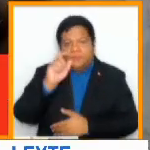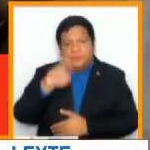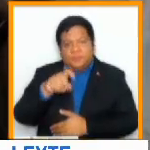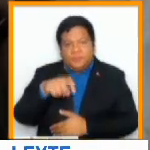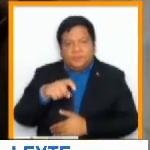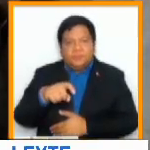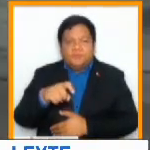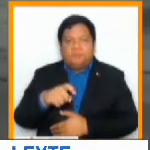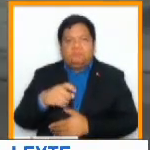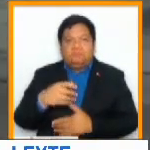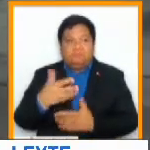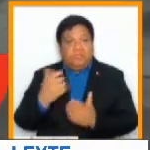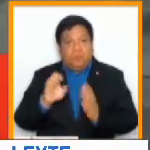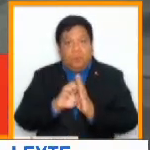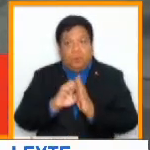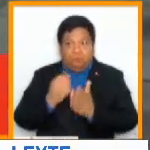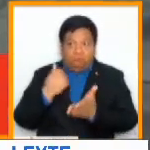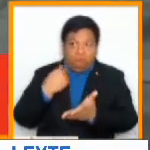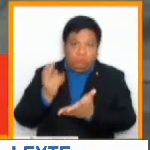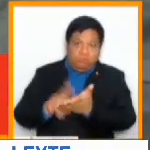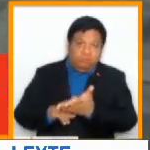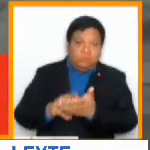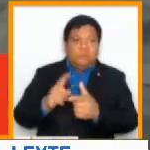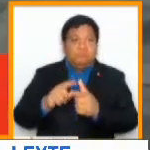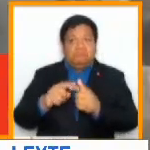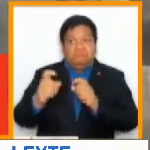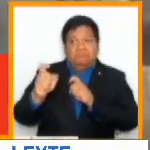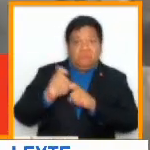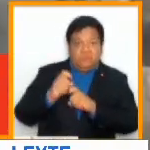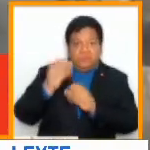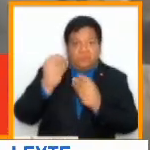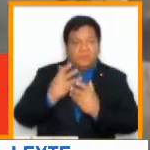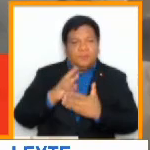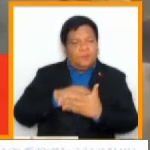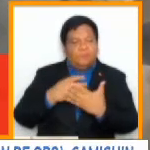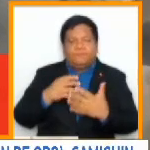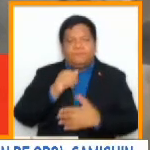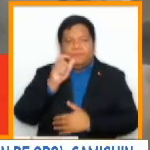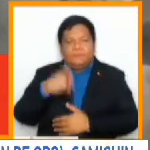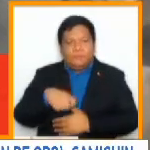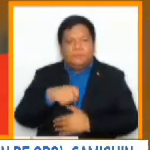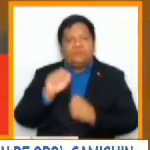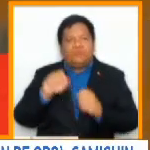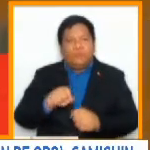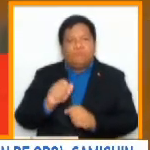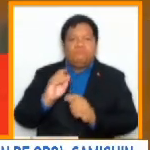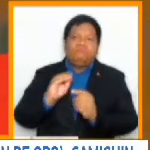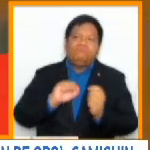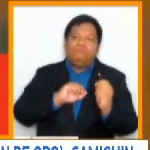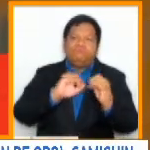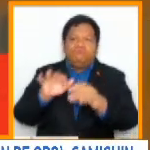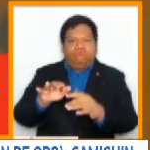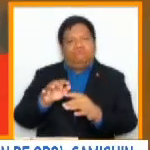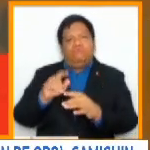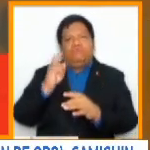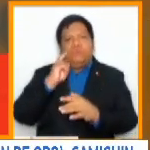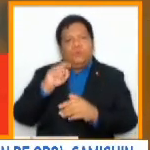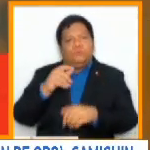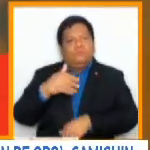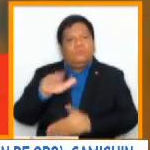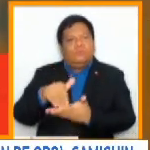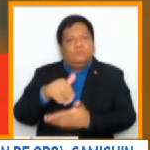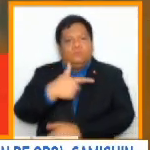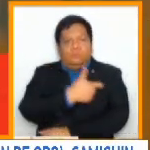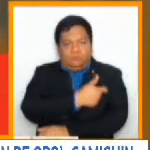bago magpabakuna. Pwede ang walk-in kaya madalas humahaba ang pila sa vaccination sites. Bukod dito sa Maria Clara High School,